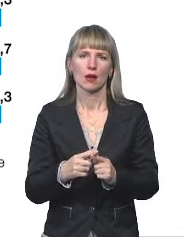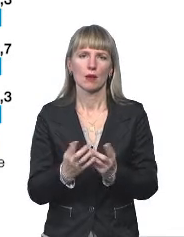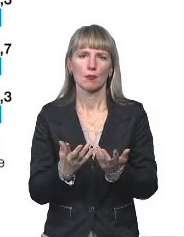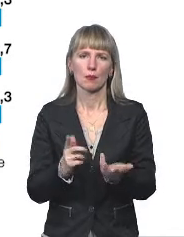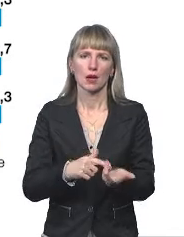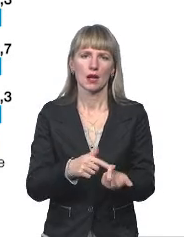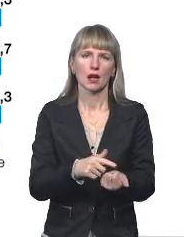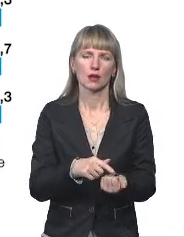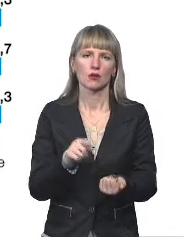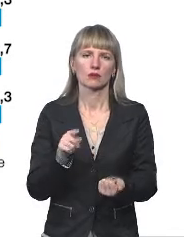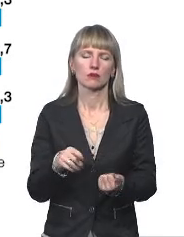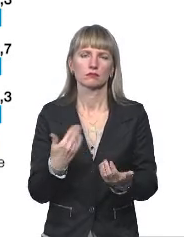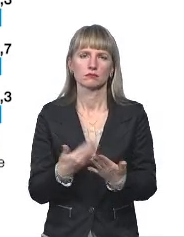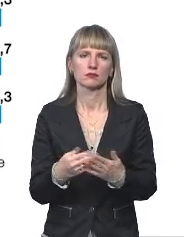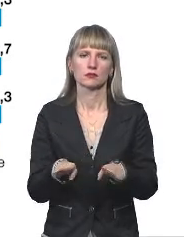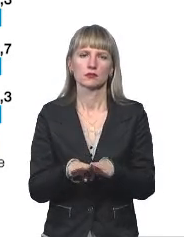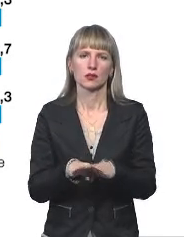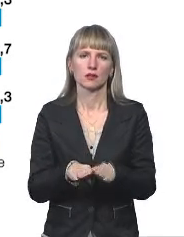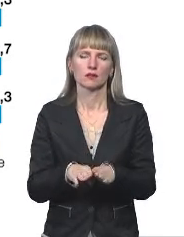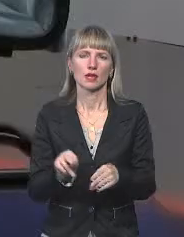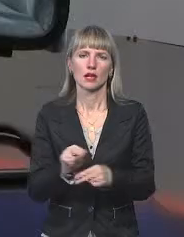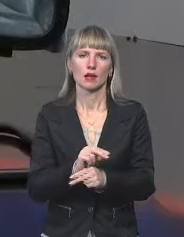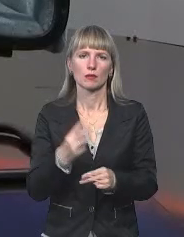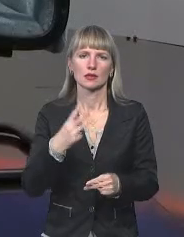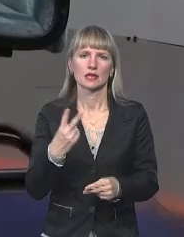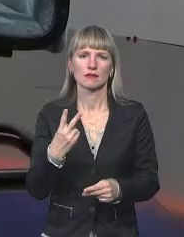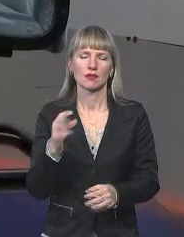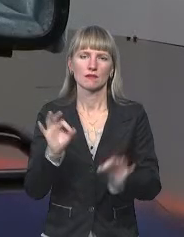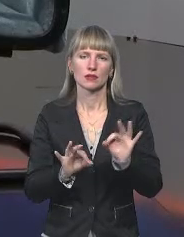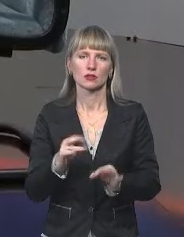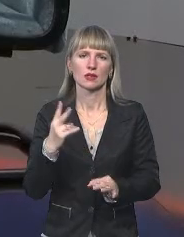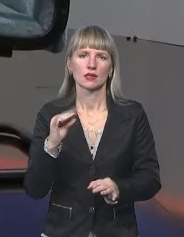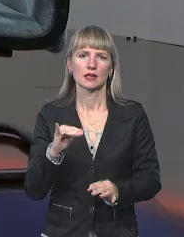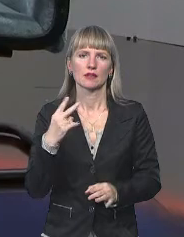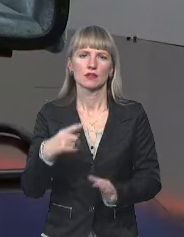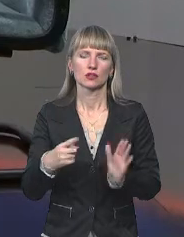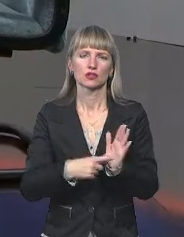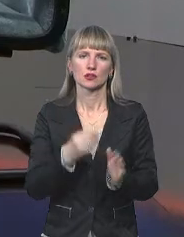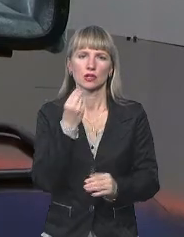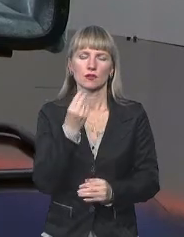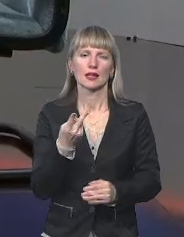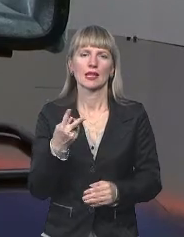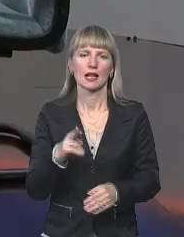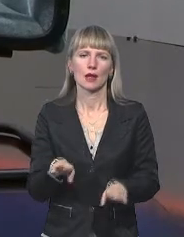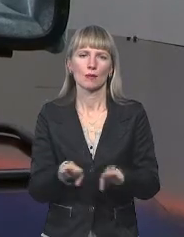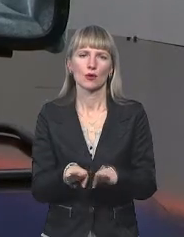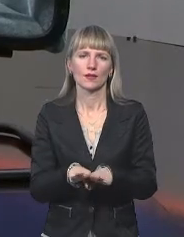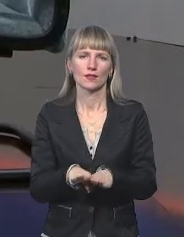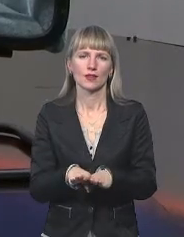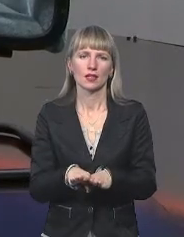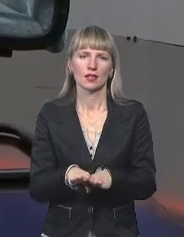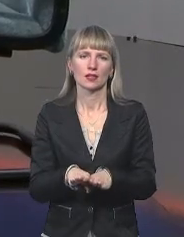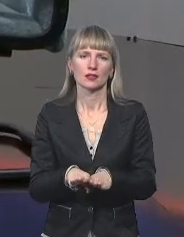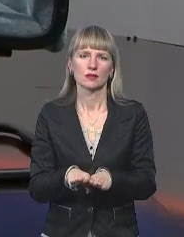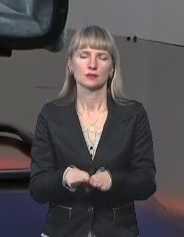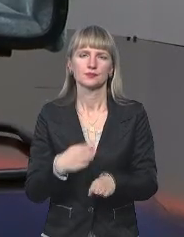ну, майже дорівнює от ремонт 32% і 26% харчування. Це для порівняння, просто от, щоб